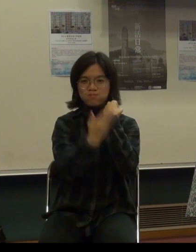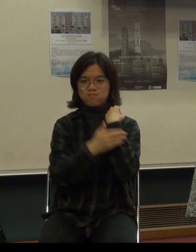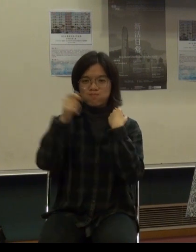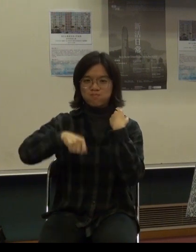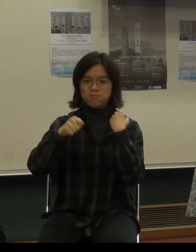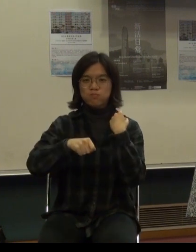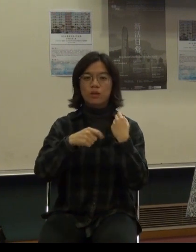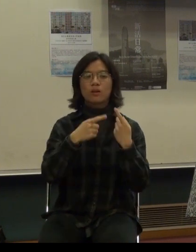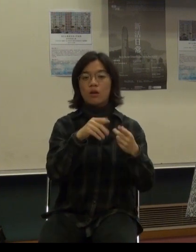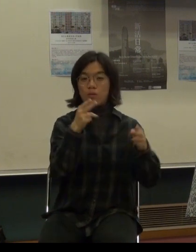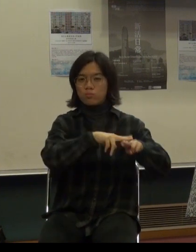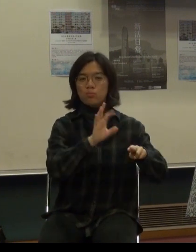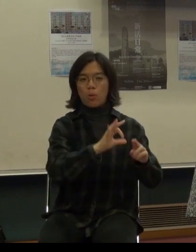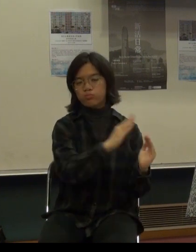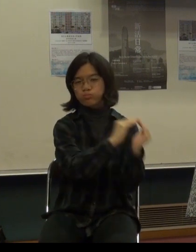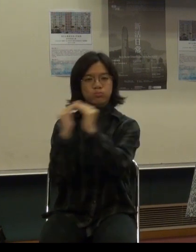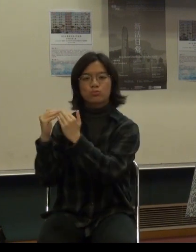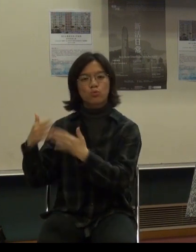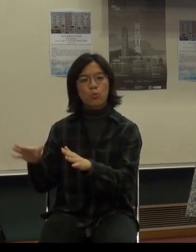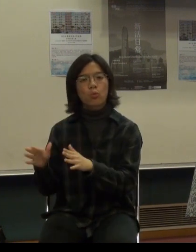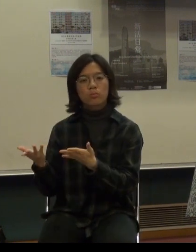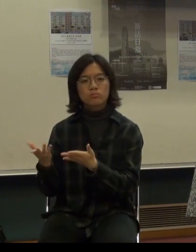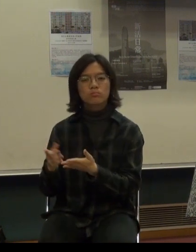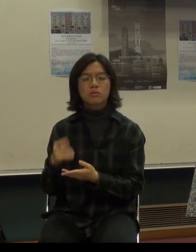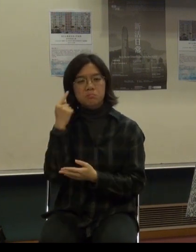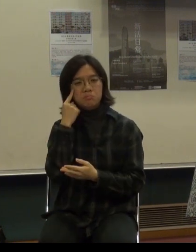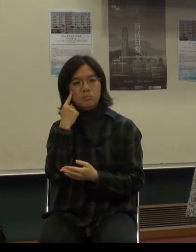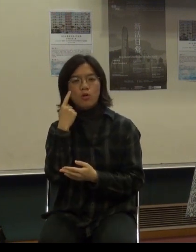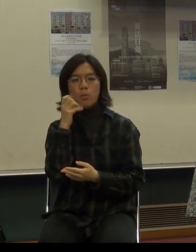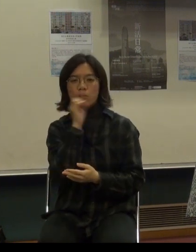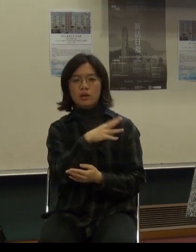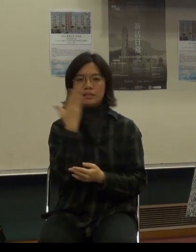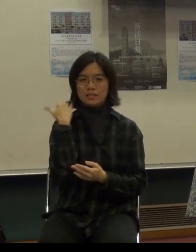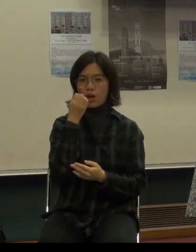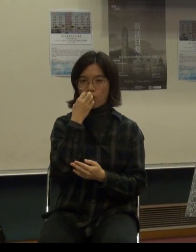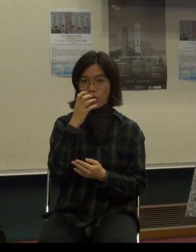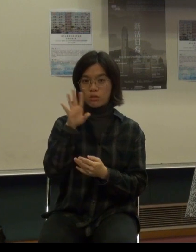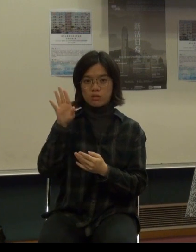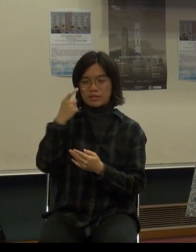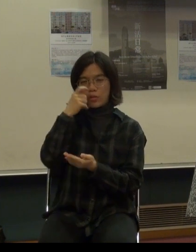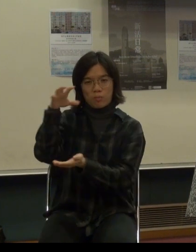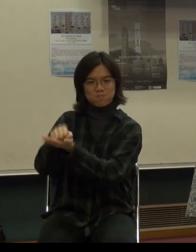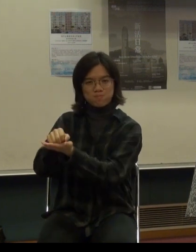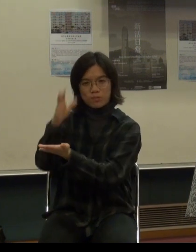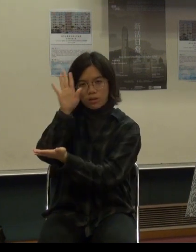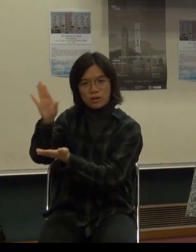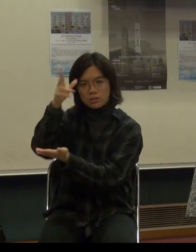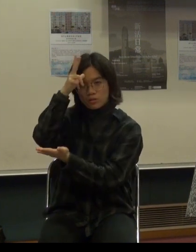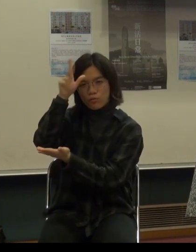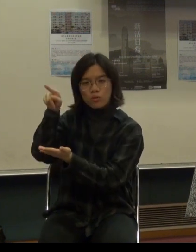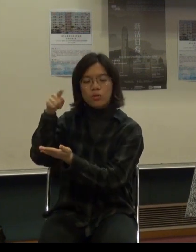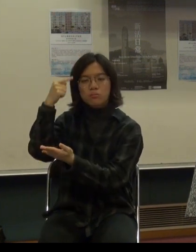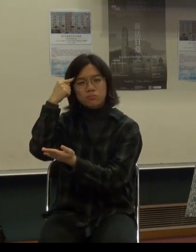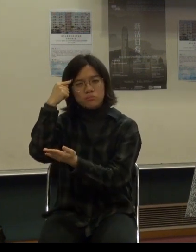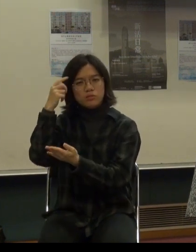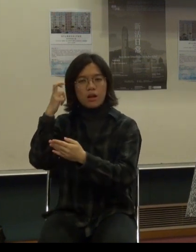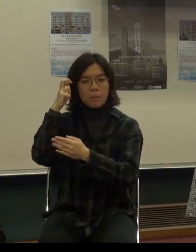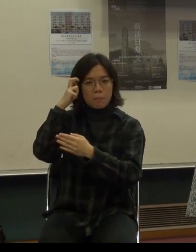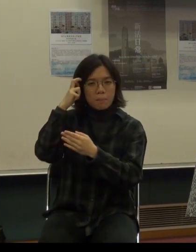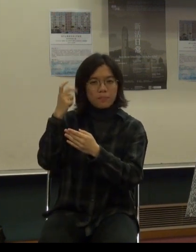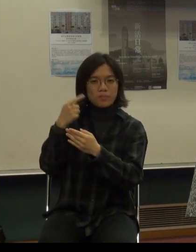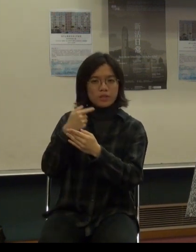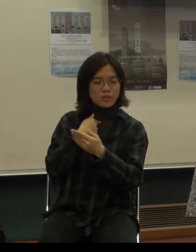問題，第一個就是其實港英政府去考慮做唔做現代主義建築的時候，佢有啲咩嘅準則？第二個就是其實會唔會有啲建築係本身佢有啲